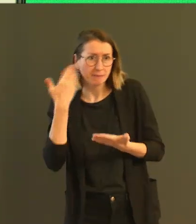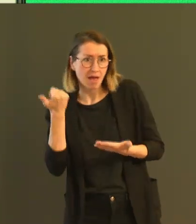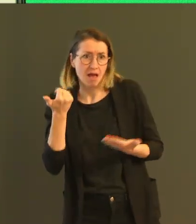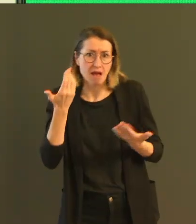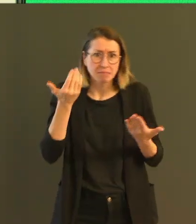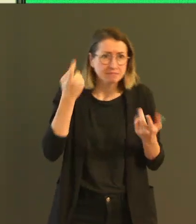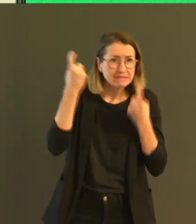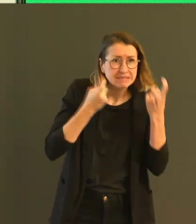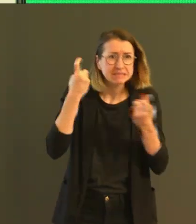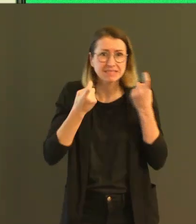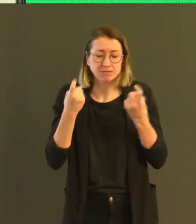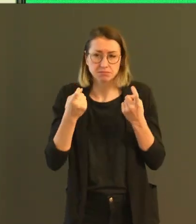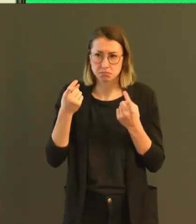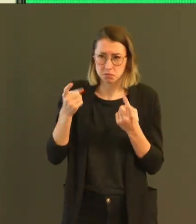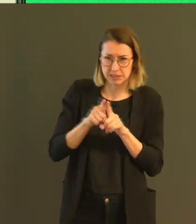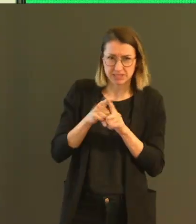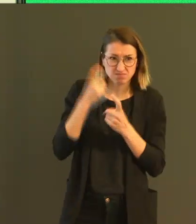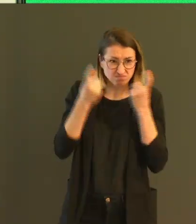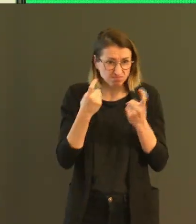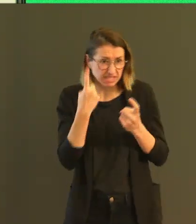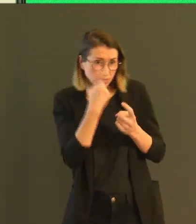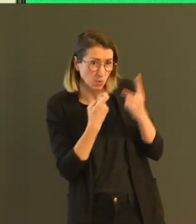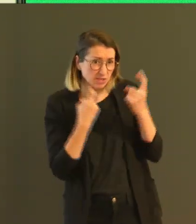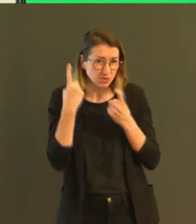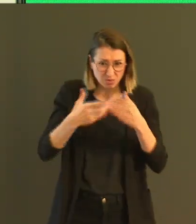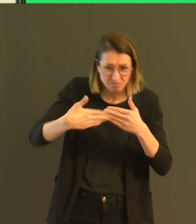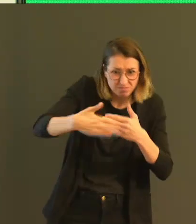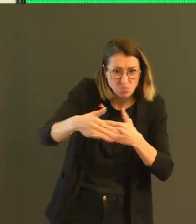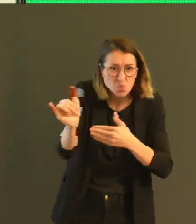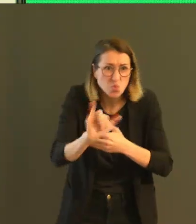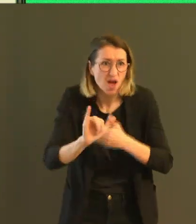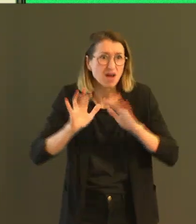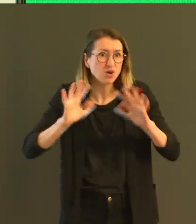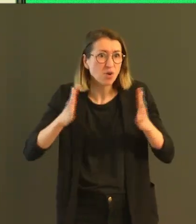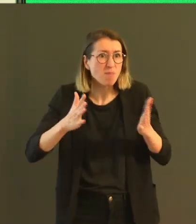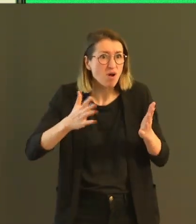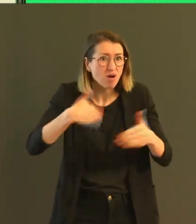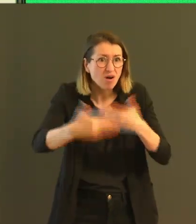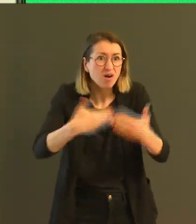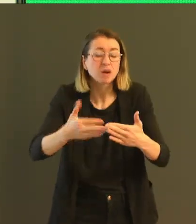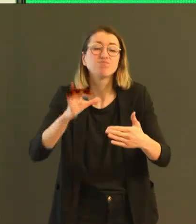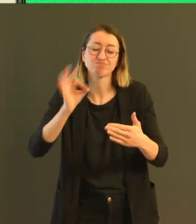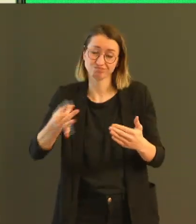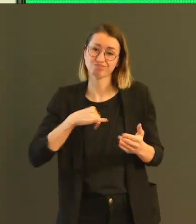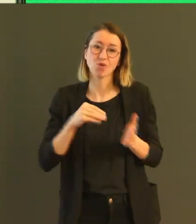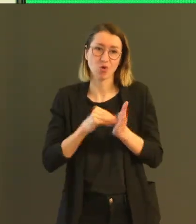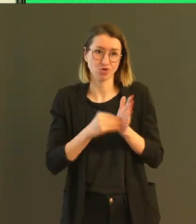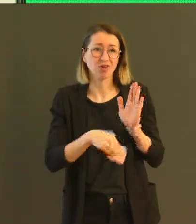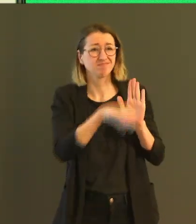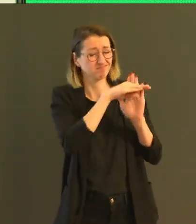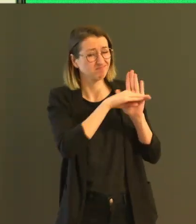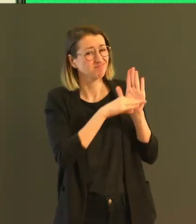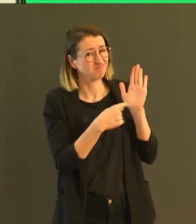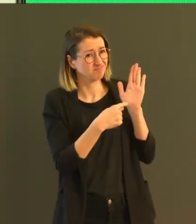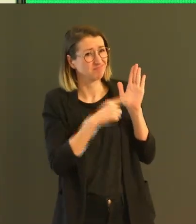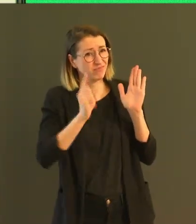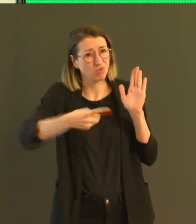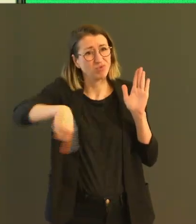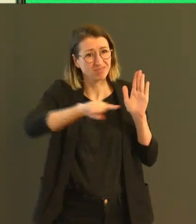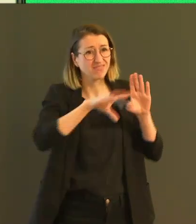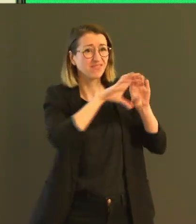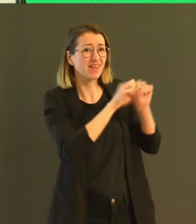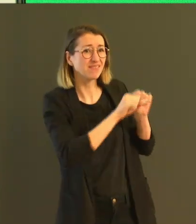avenir proche et oui il ya encore beaucoup de mesures qui sont prises pour contrôler au mieux ensemble la pandémie qui